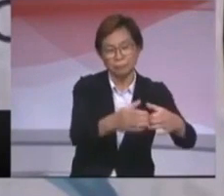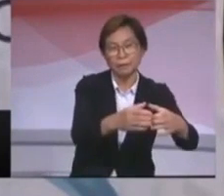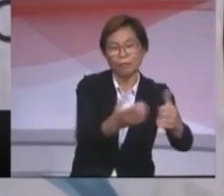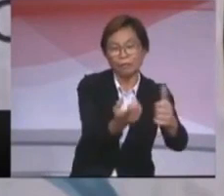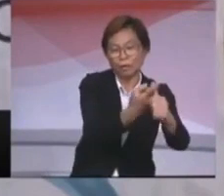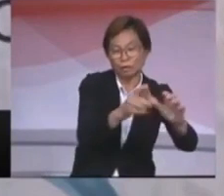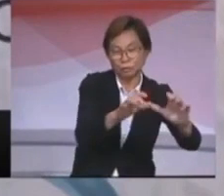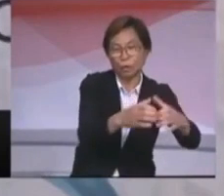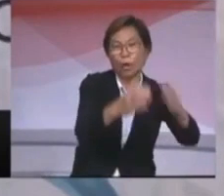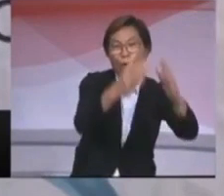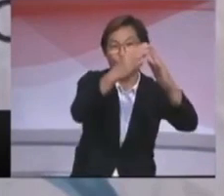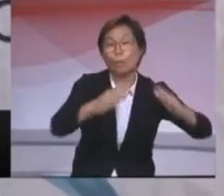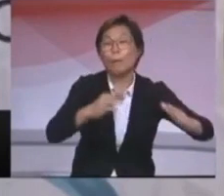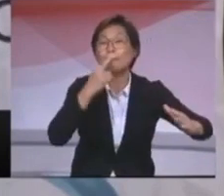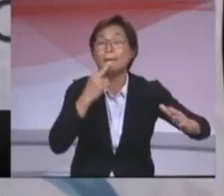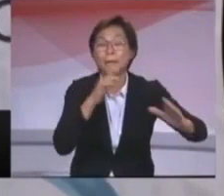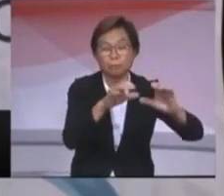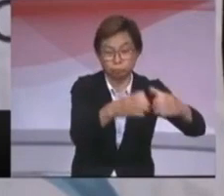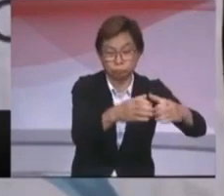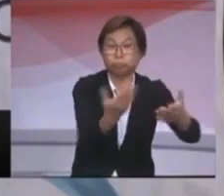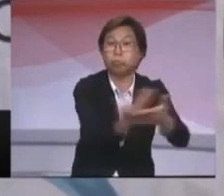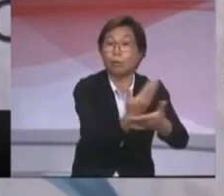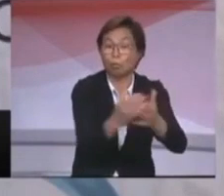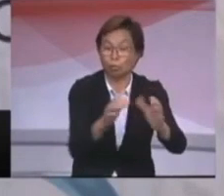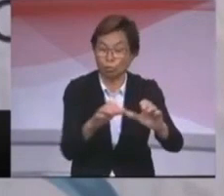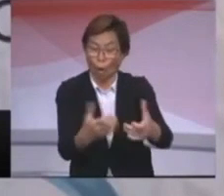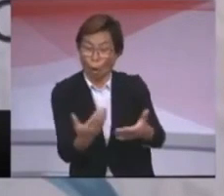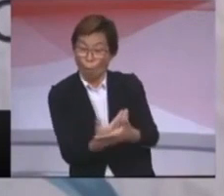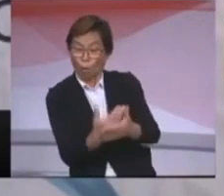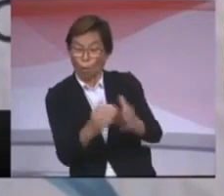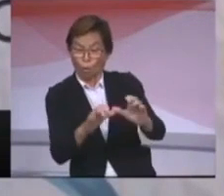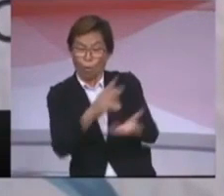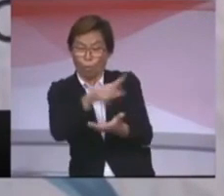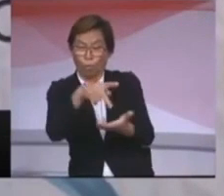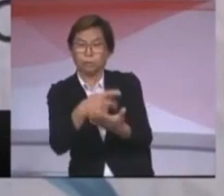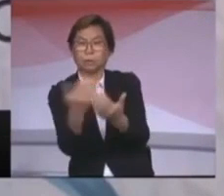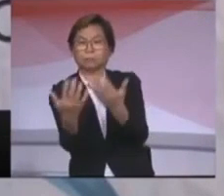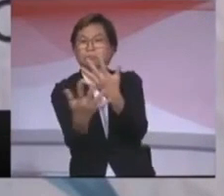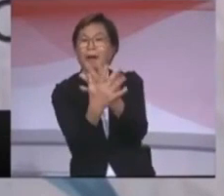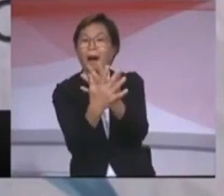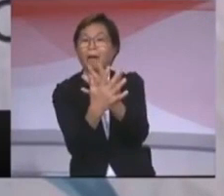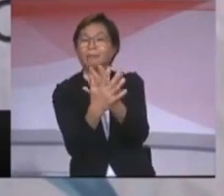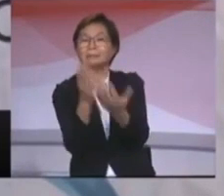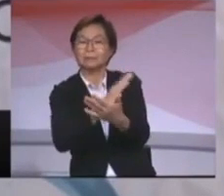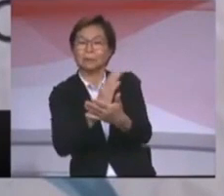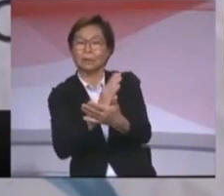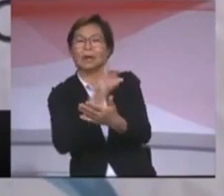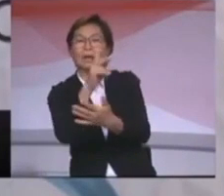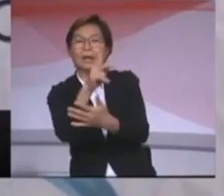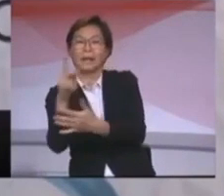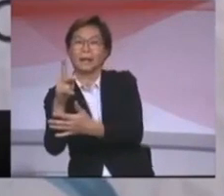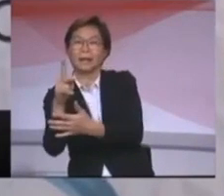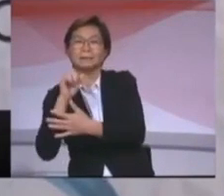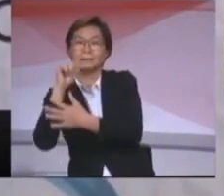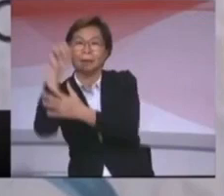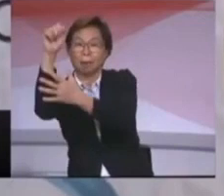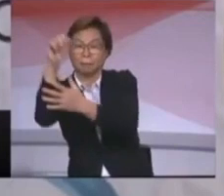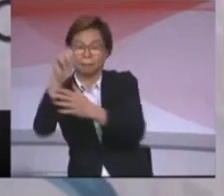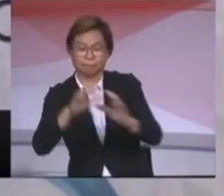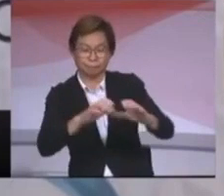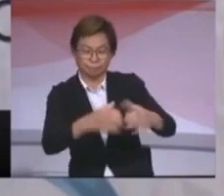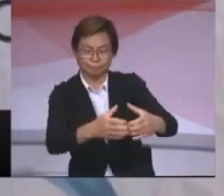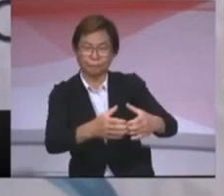pertama, kluster Rumah Merah. Kluster baru ini melibatkan sebuah pusat tahanan sementara di daerah Kota Kinabalu di negeri